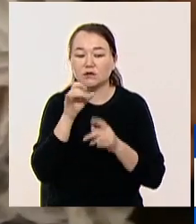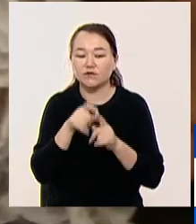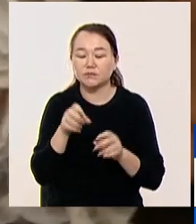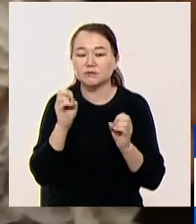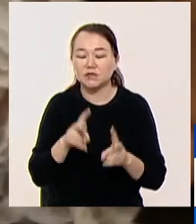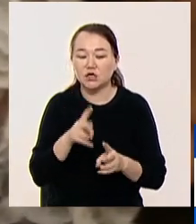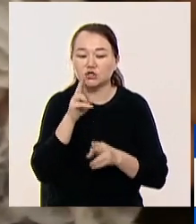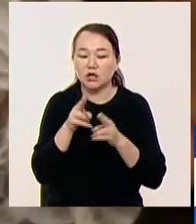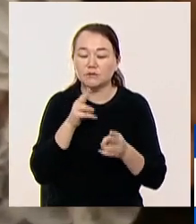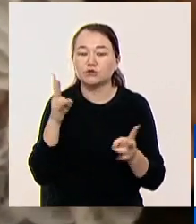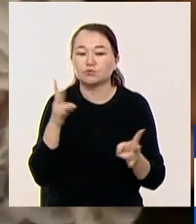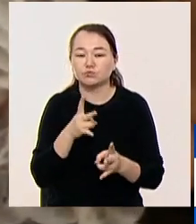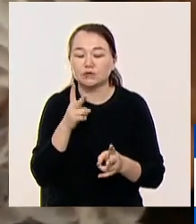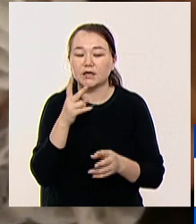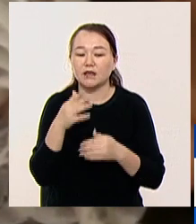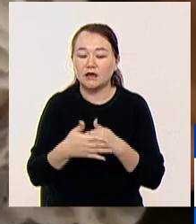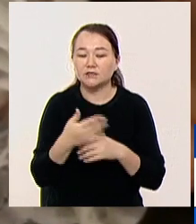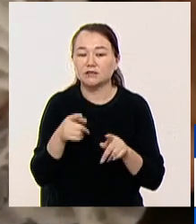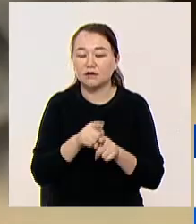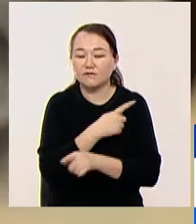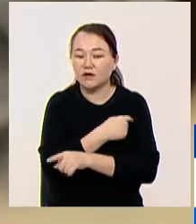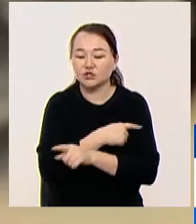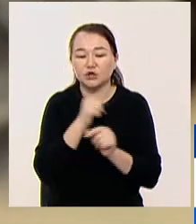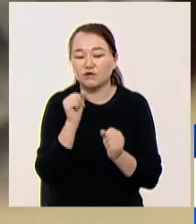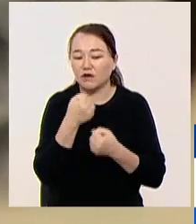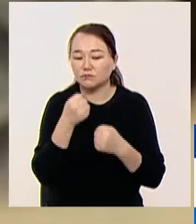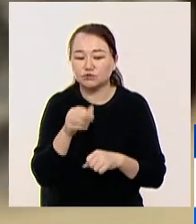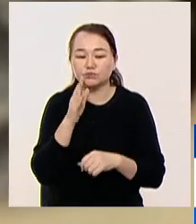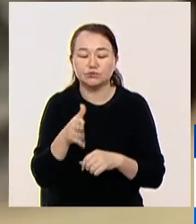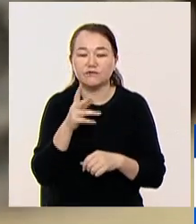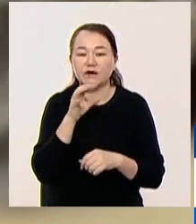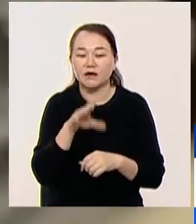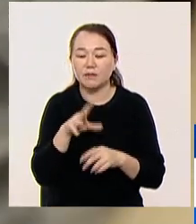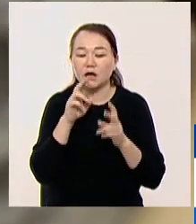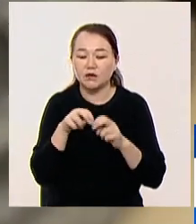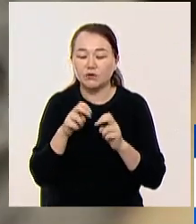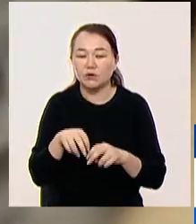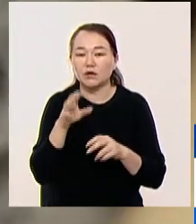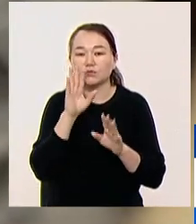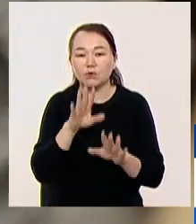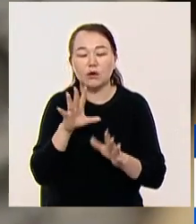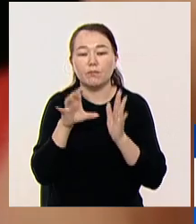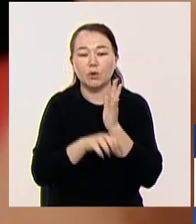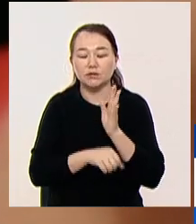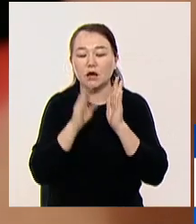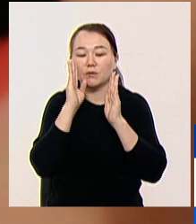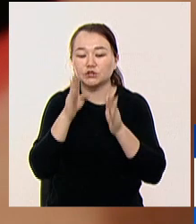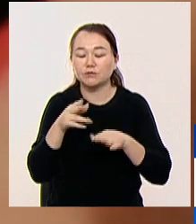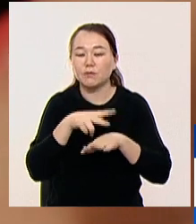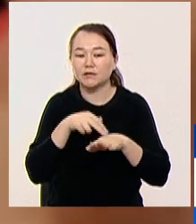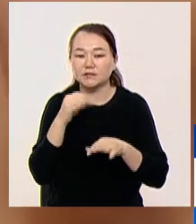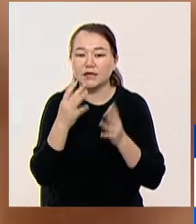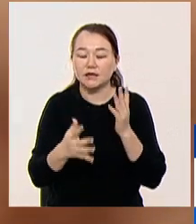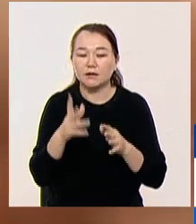специалистов, жаловаться нужно, иначе наказать таких врачей будет невозможно. Ведь в фармконтроле проверку инициируют только после обращения полицейских